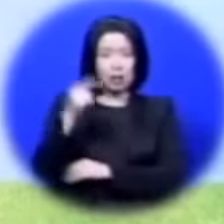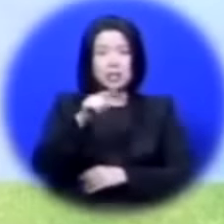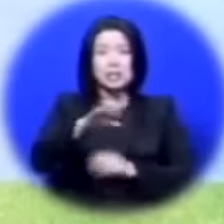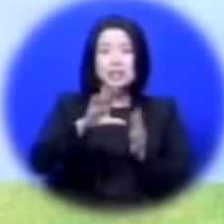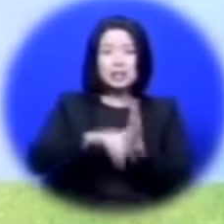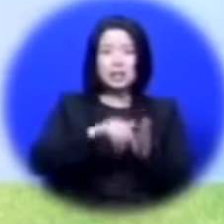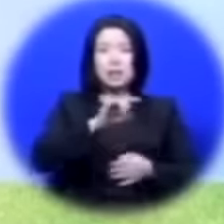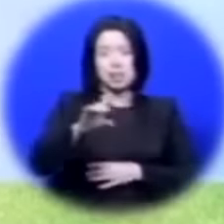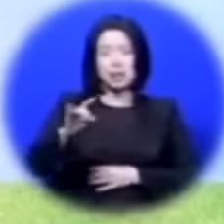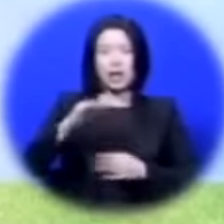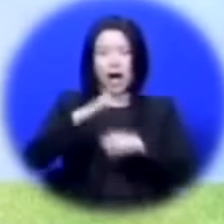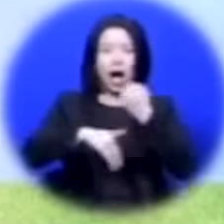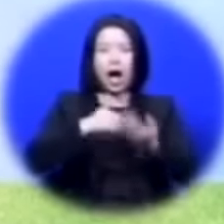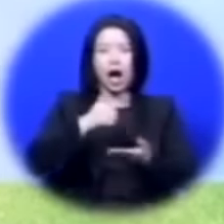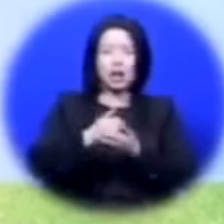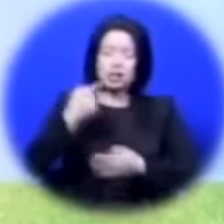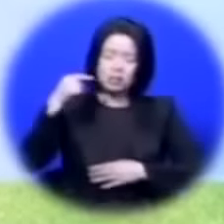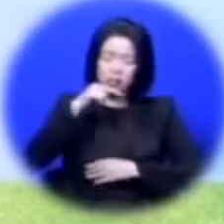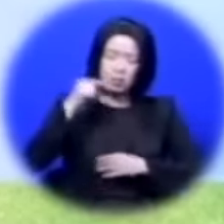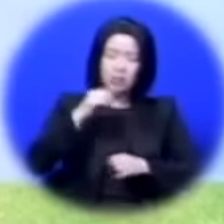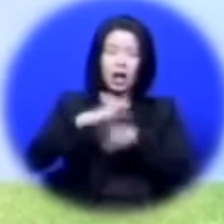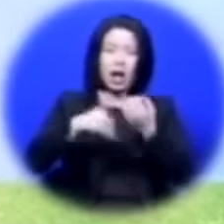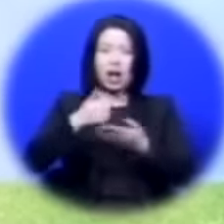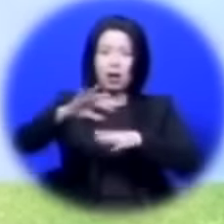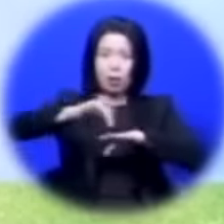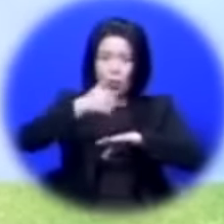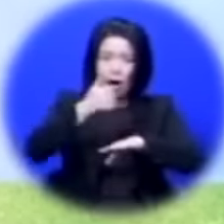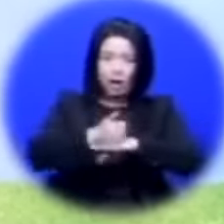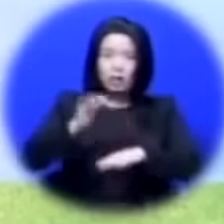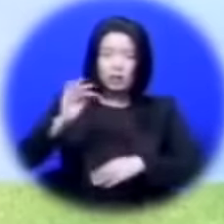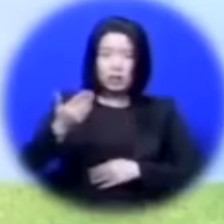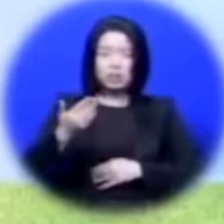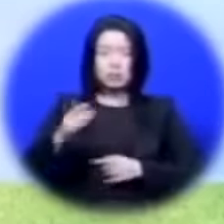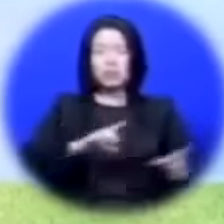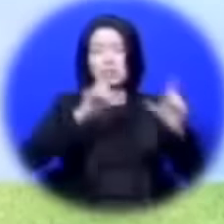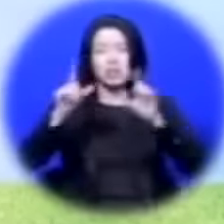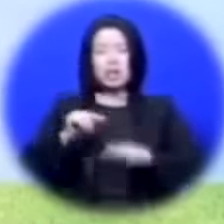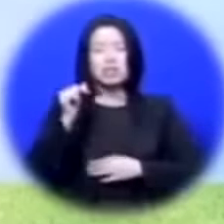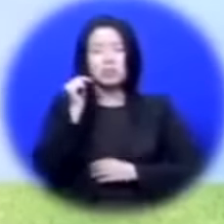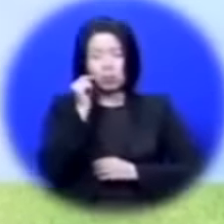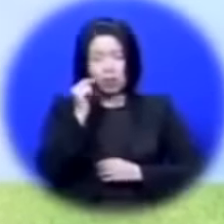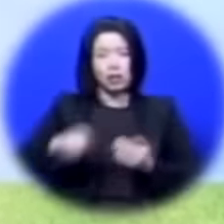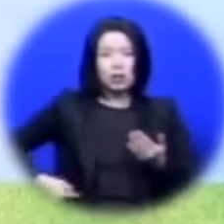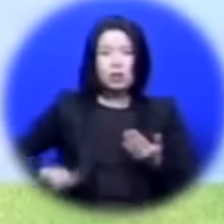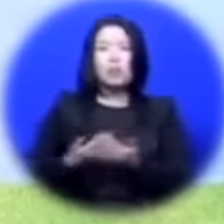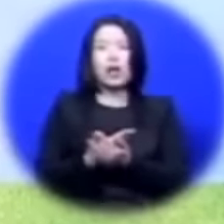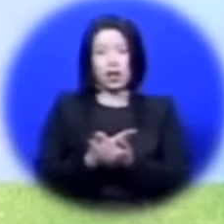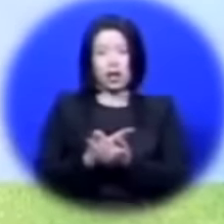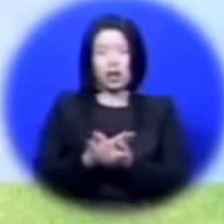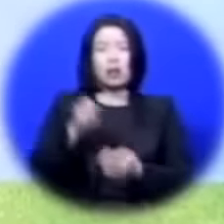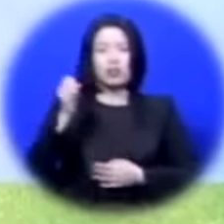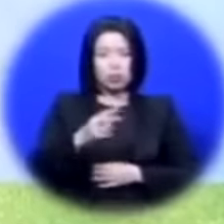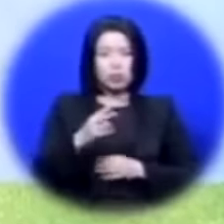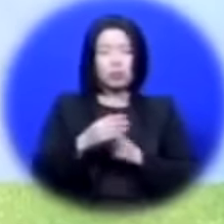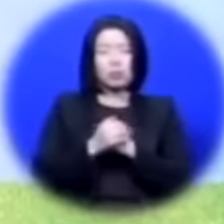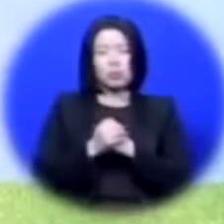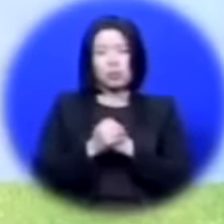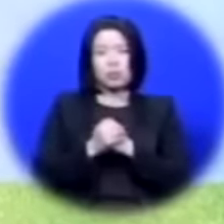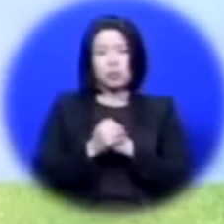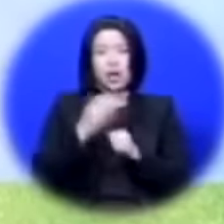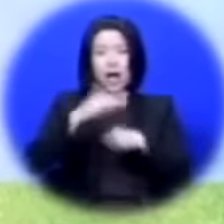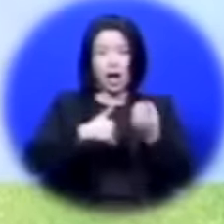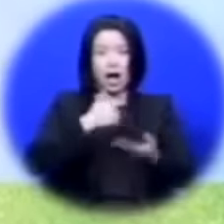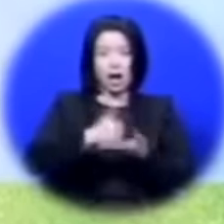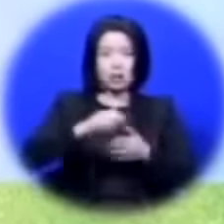다윗이 하나님 철저히 하나님이 왕 되심을 살지 못했던 것을 회개하고 그리고